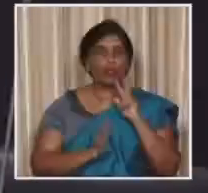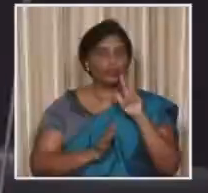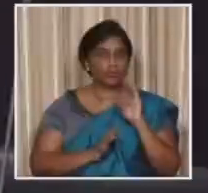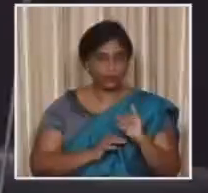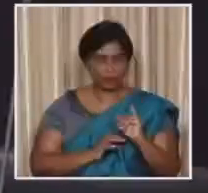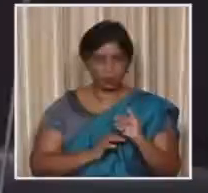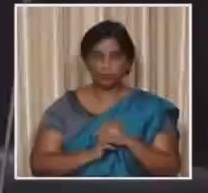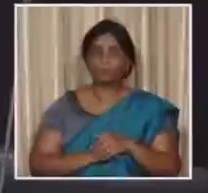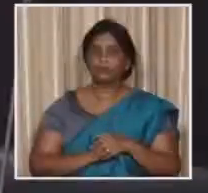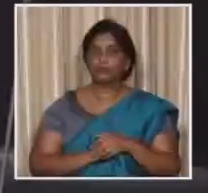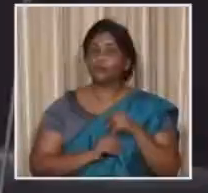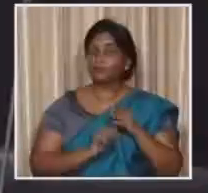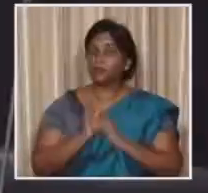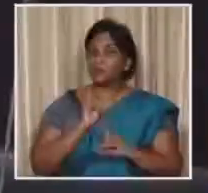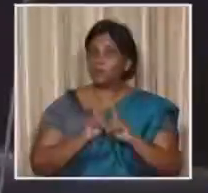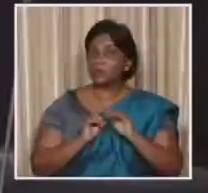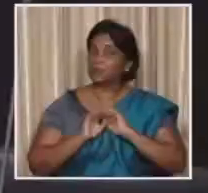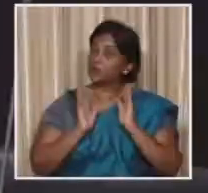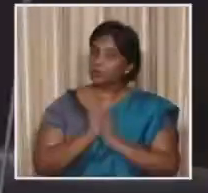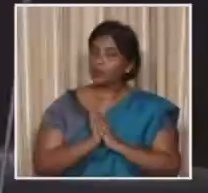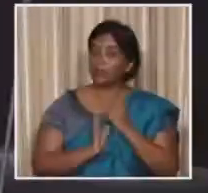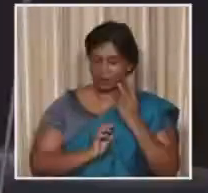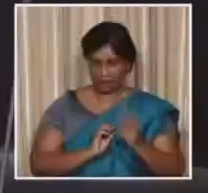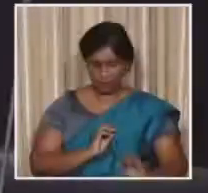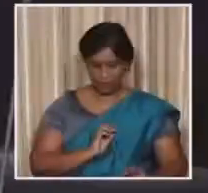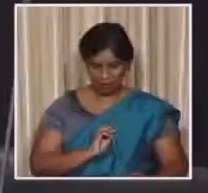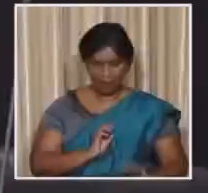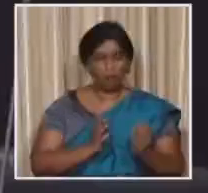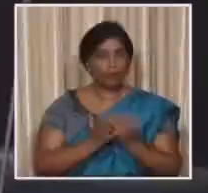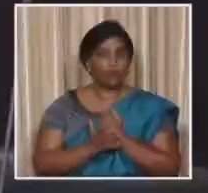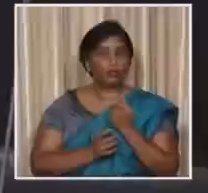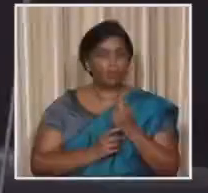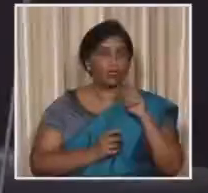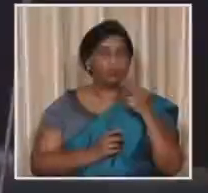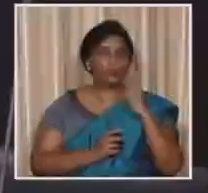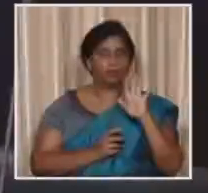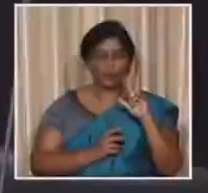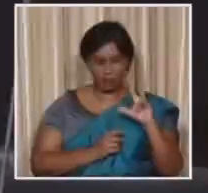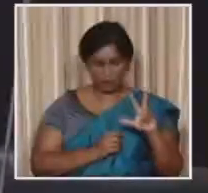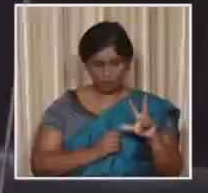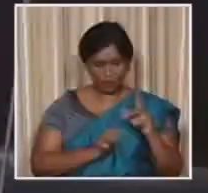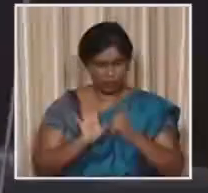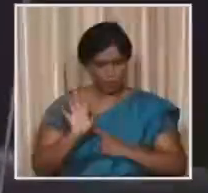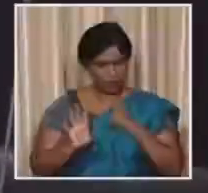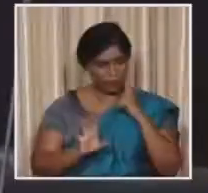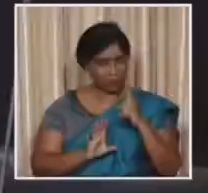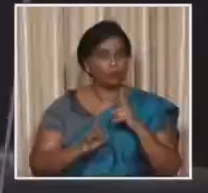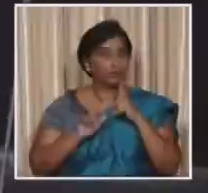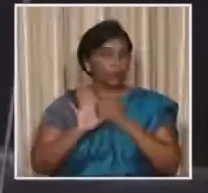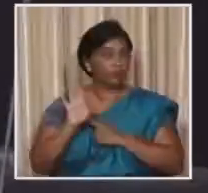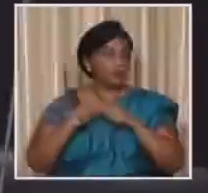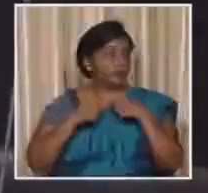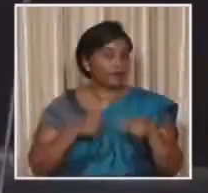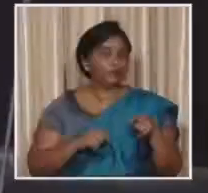86ක් මේ අමාත්‍යාංශ දෙකට වෙන් වෙච්ච මුදල 258යි අවුරුද්දට අවුරුද්ද වියදම් ටික